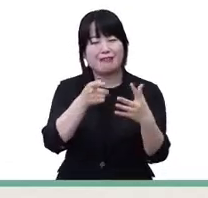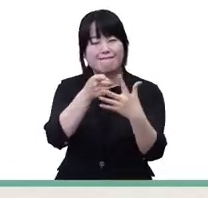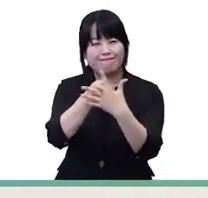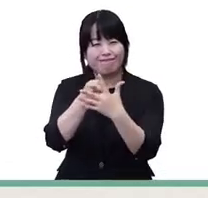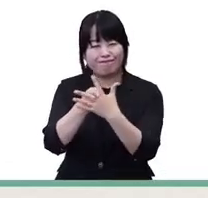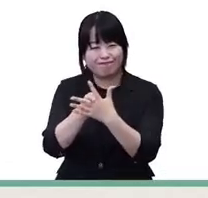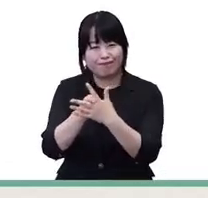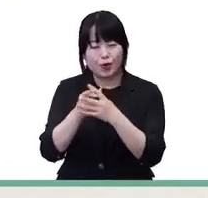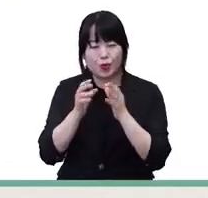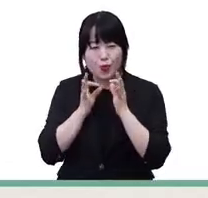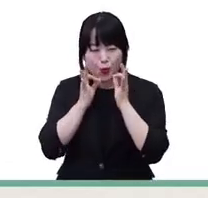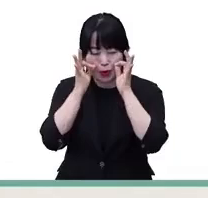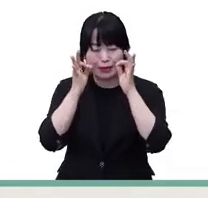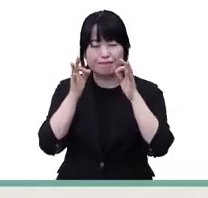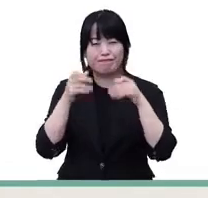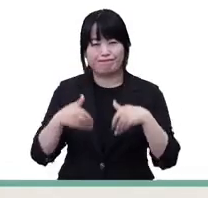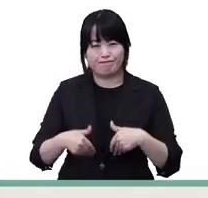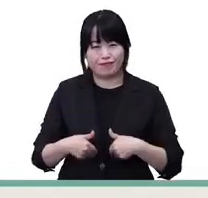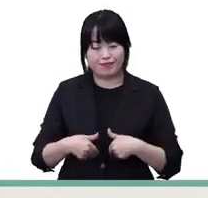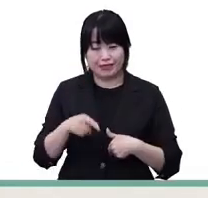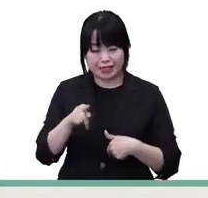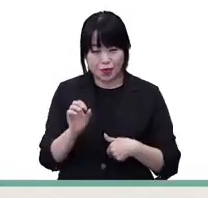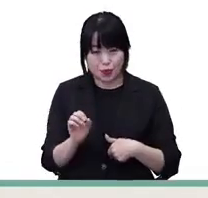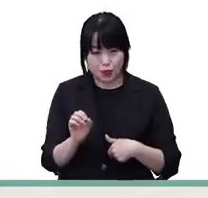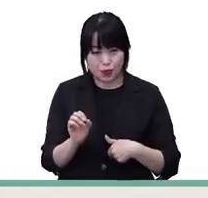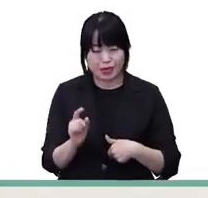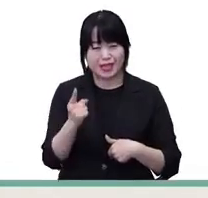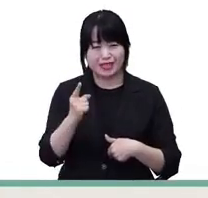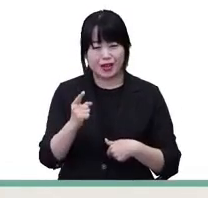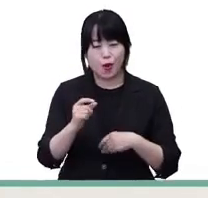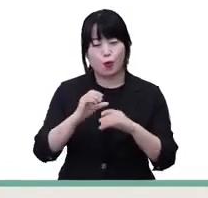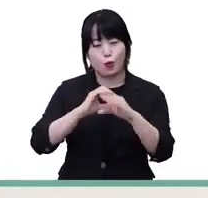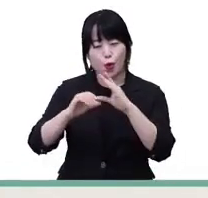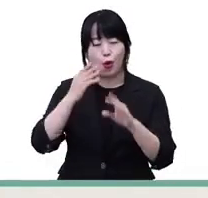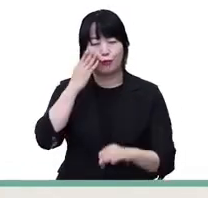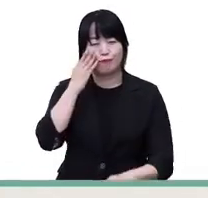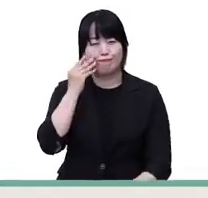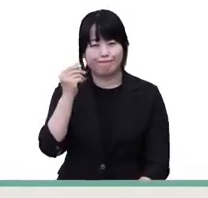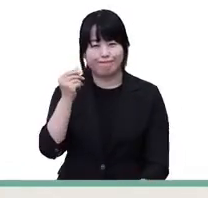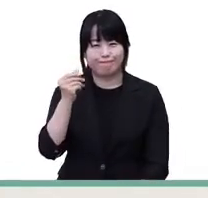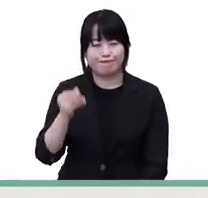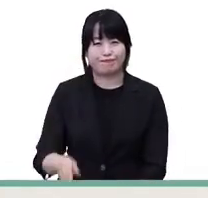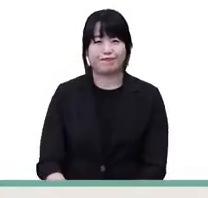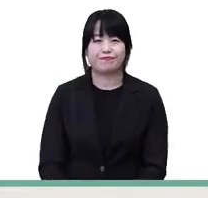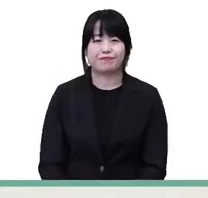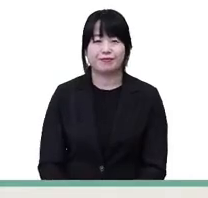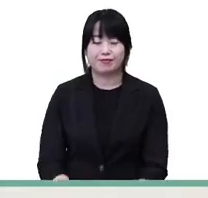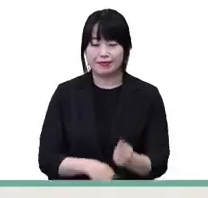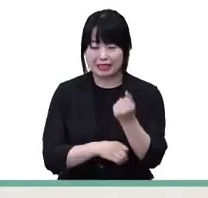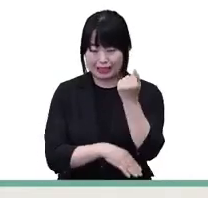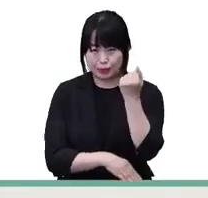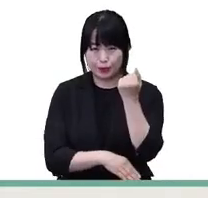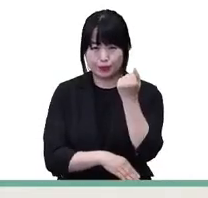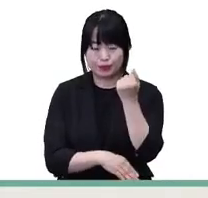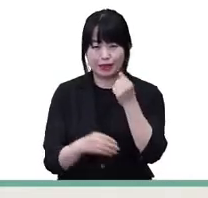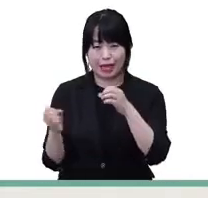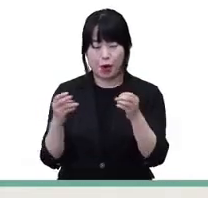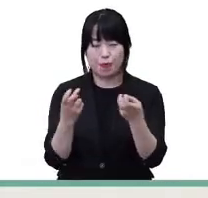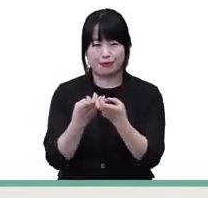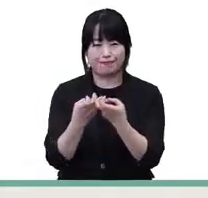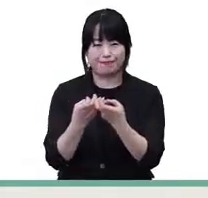파악하려고 하는 이런 부분들이 이제 의사소통 능력에서 어떻게 보면 기초적으로 이제 필요한 그런 부분이죠.